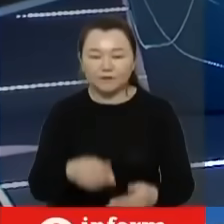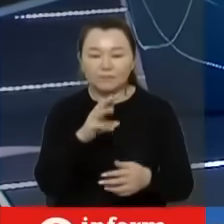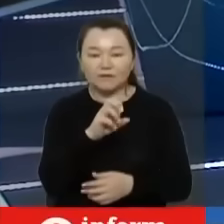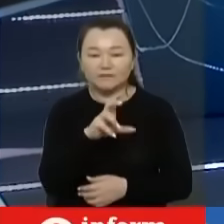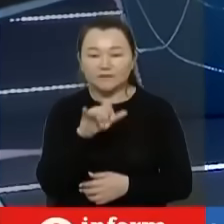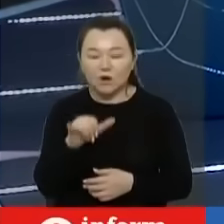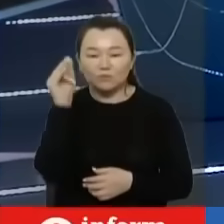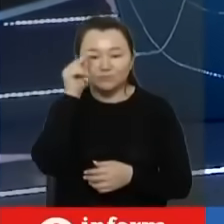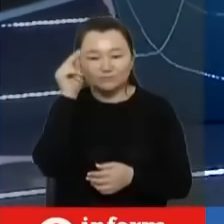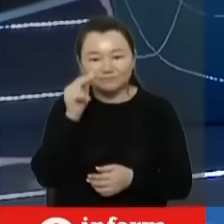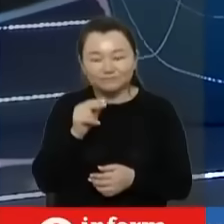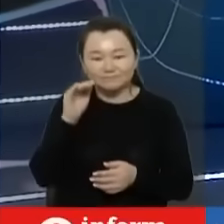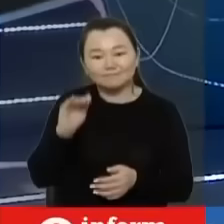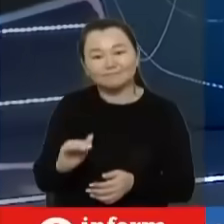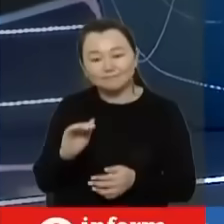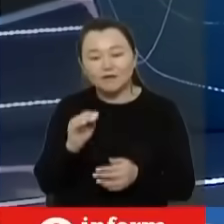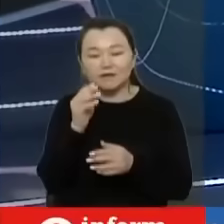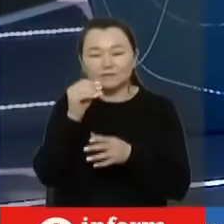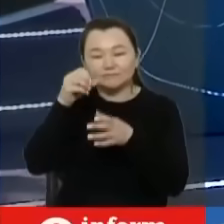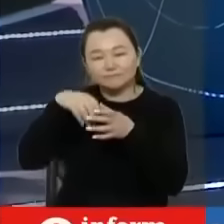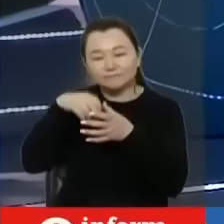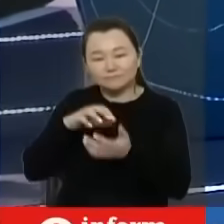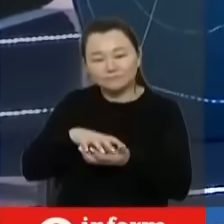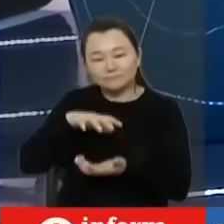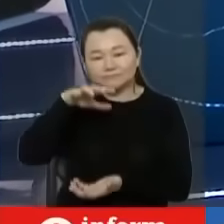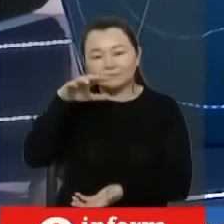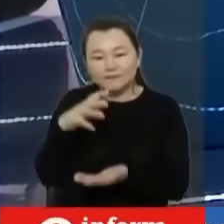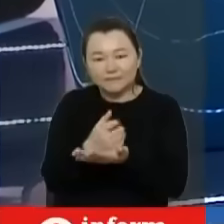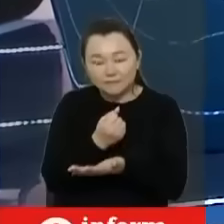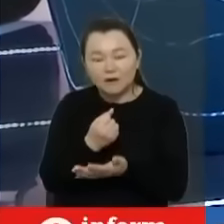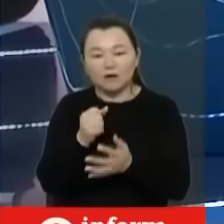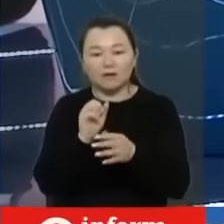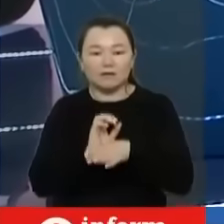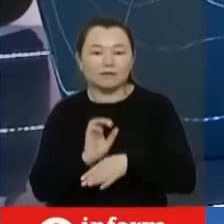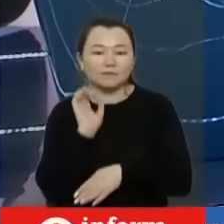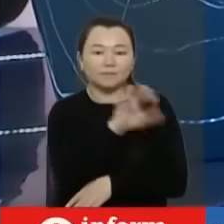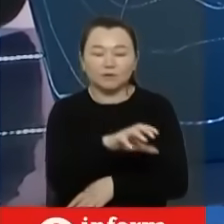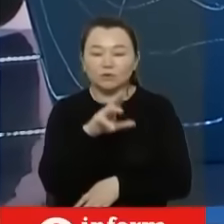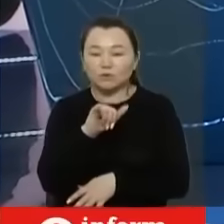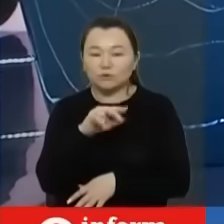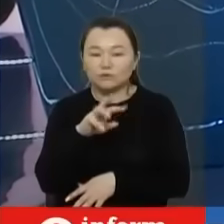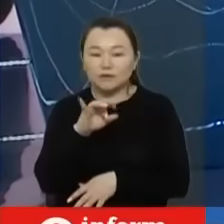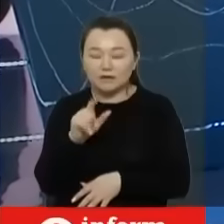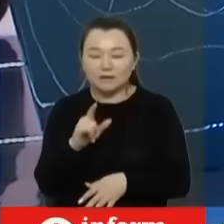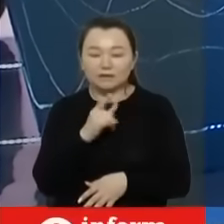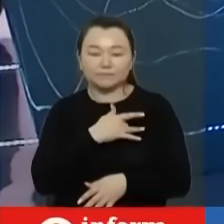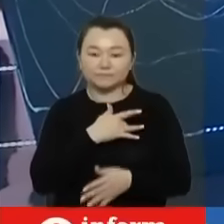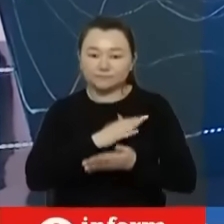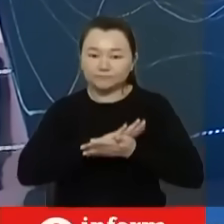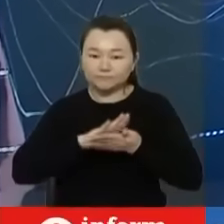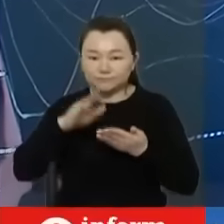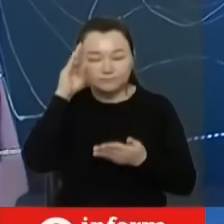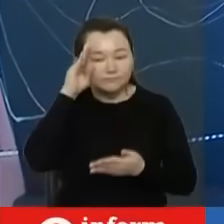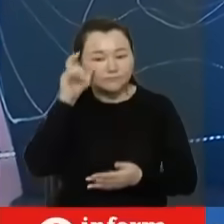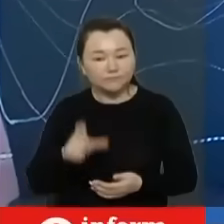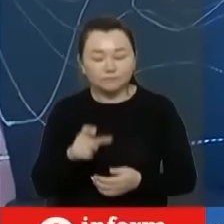Маңғыстаулық оқушы қобдишаға жинап жүрген бар ақшасын құлсарлықтарға берді. Жүрегі мейірімге толы Нұрасыл Игілігұлы